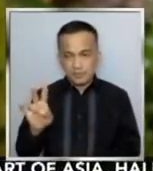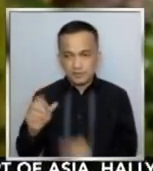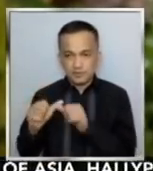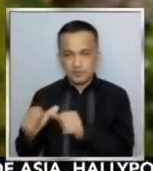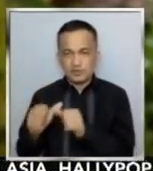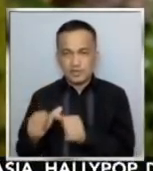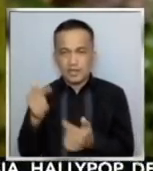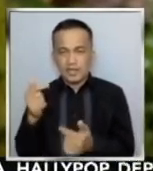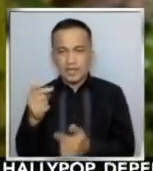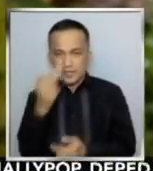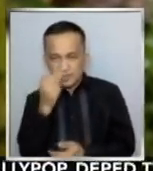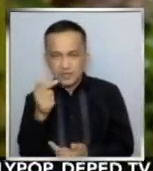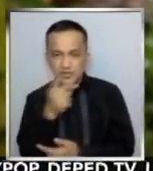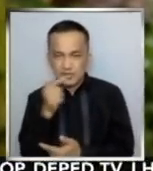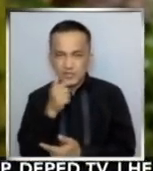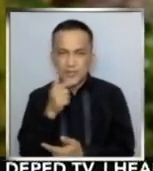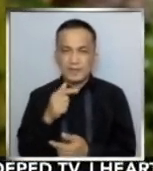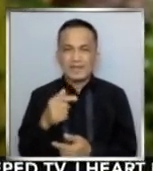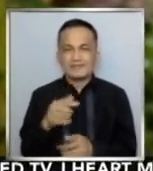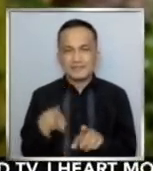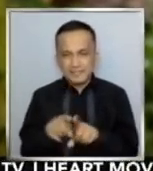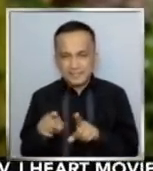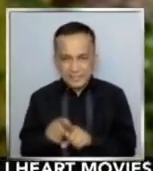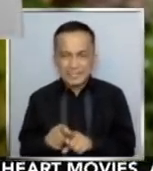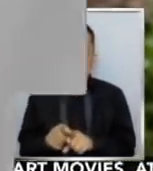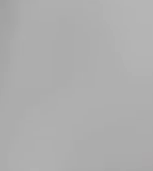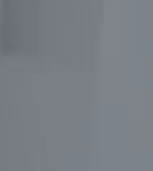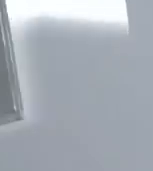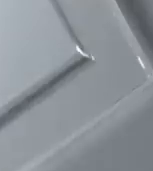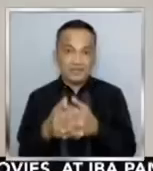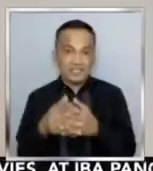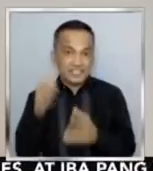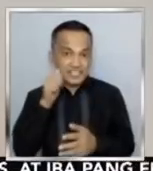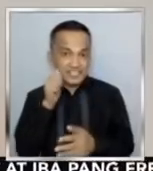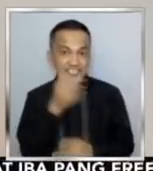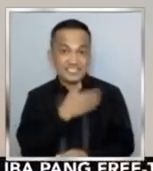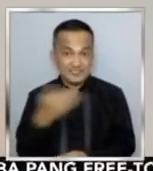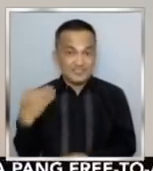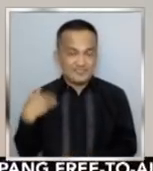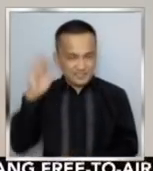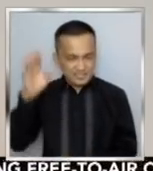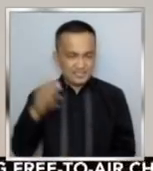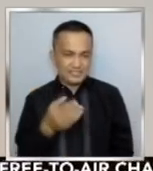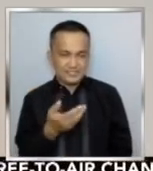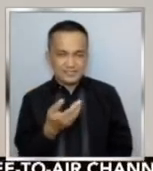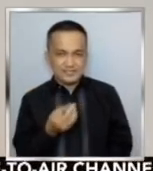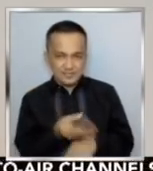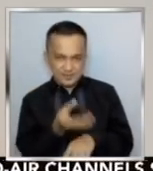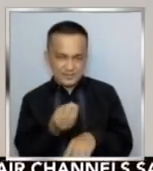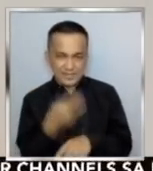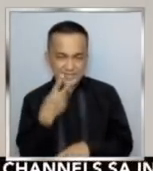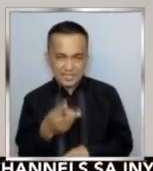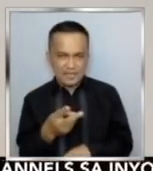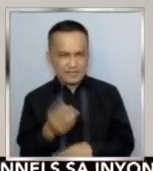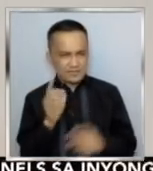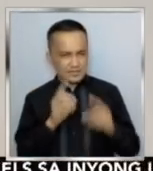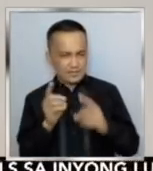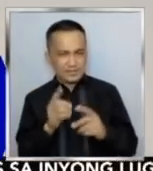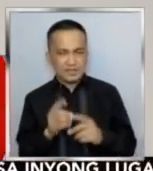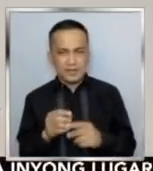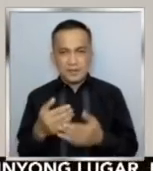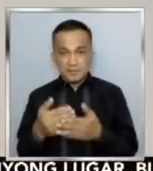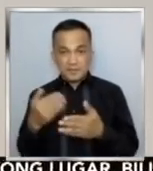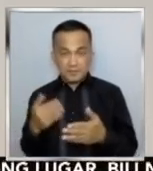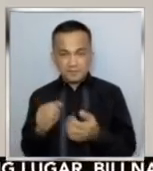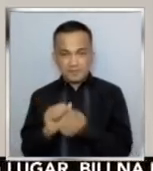Conyo Girl sa TikTok. Silipin yan sa aking chika. Something so dramatic. You know, bago pa man maging